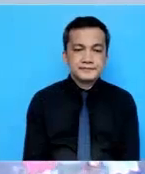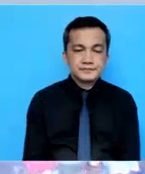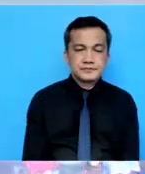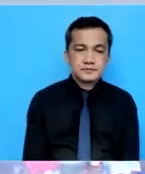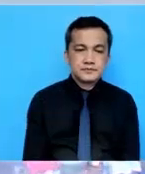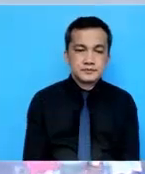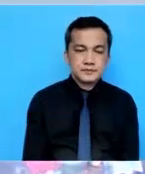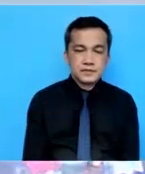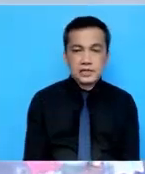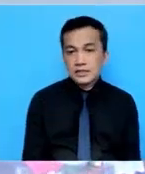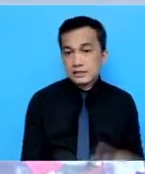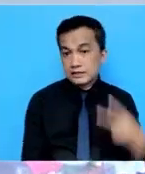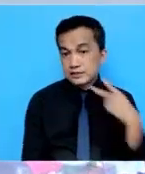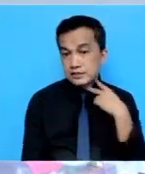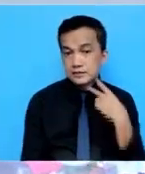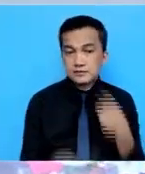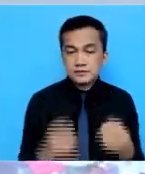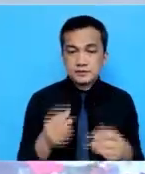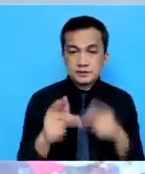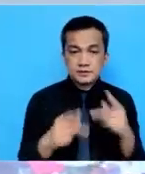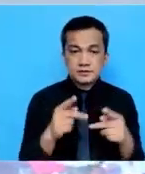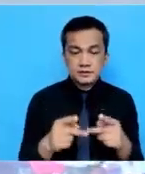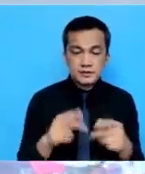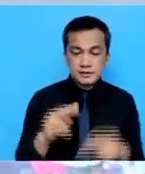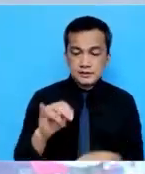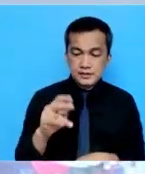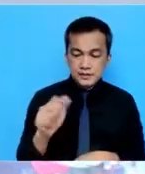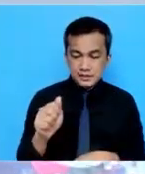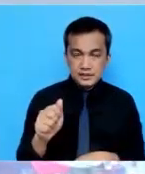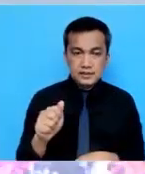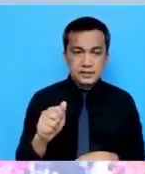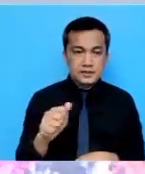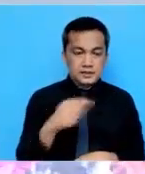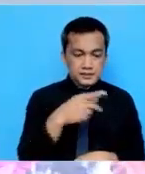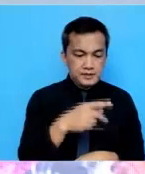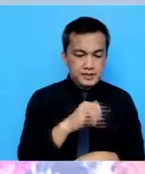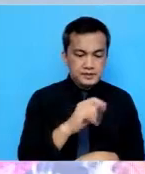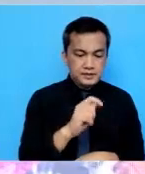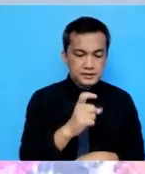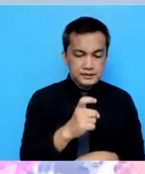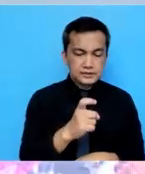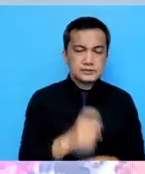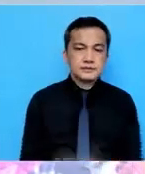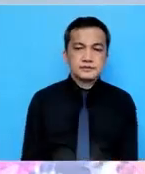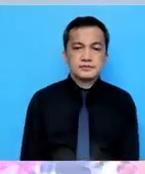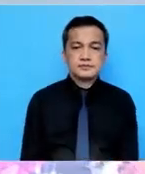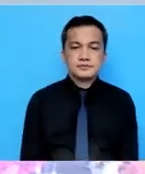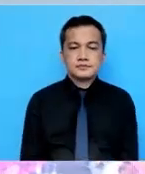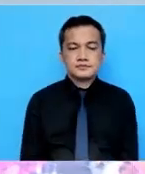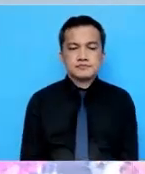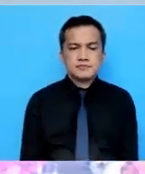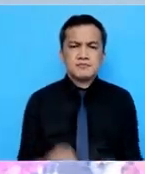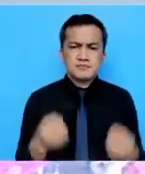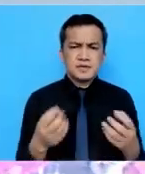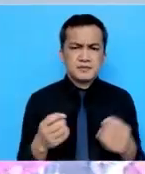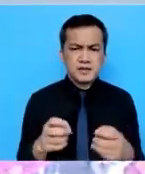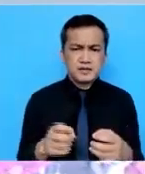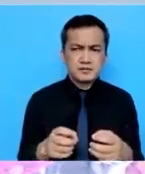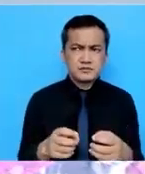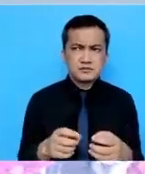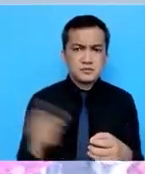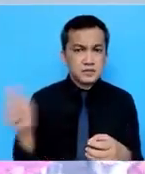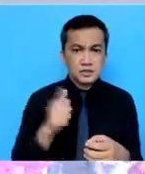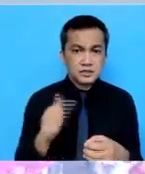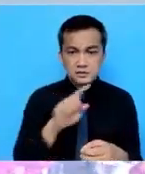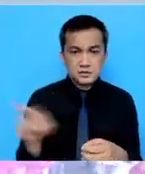Stranded naman ang maraming pasahero sa NAIA at Paranaque Integrated Terminal o PTEX. Marami kasing biyahe ang kanserado dahil